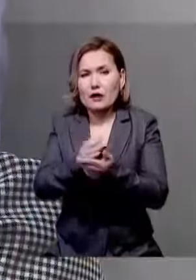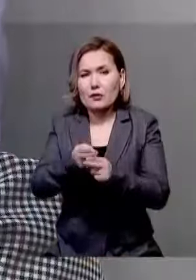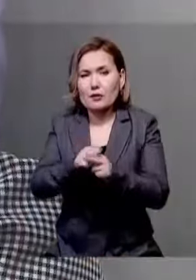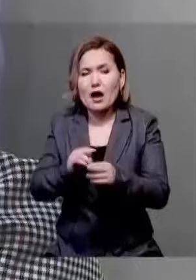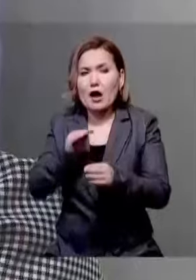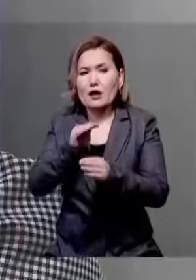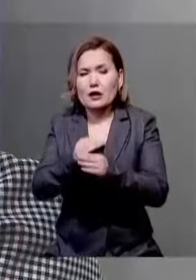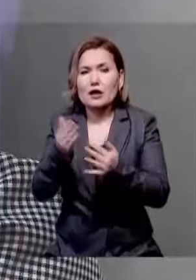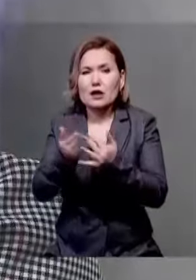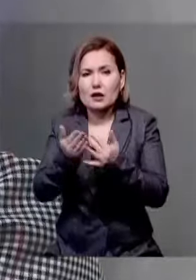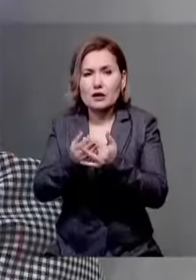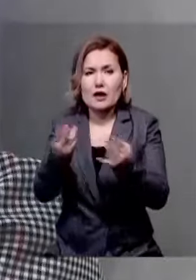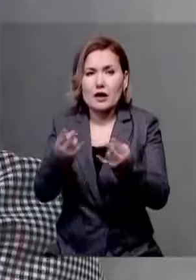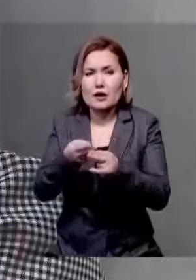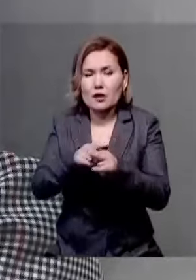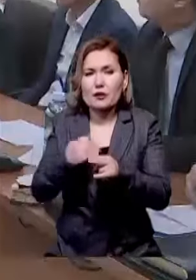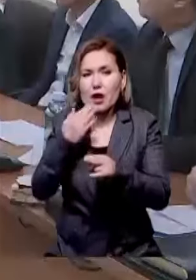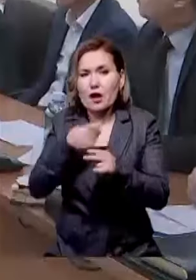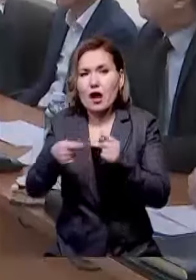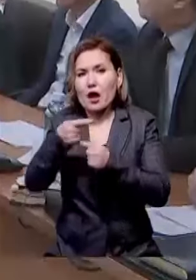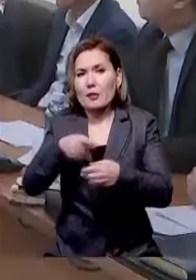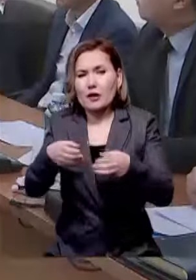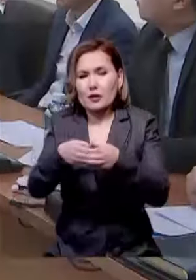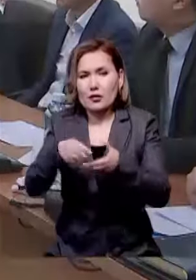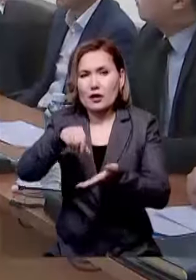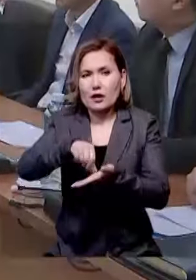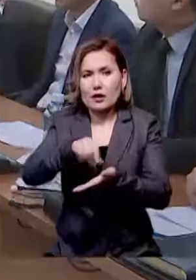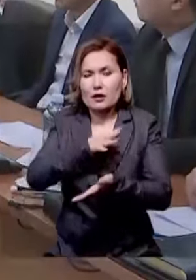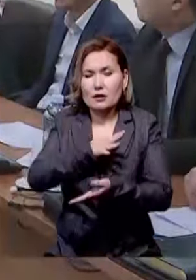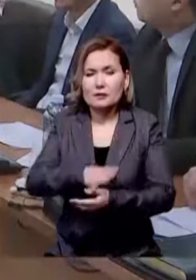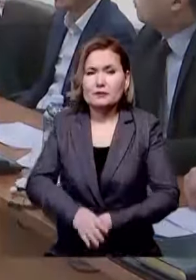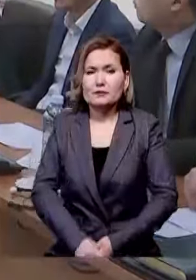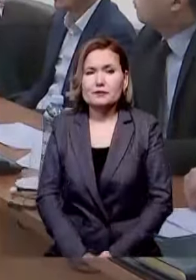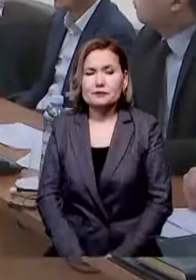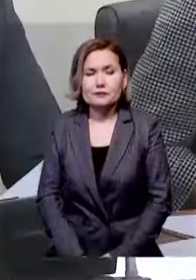Оларға қосымша жеңілдік қажет, дейді ұлттық кәсіпкерлік палатасының өкілдері.